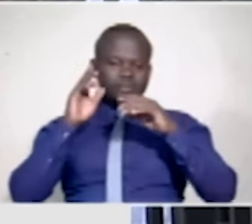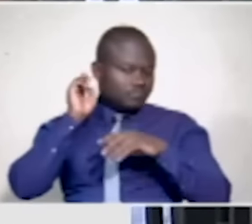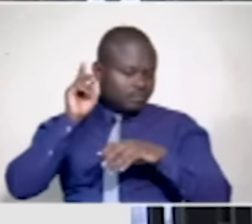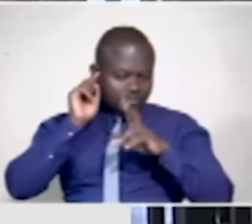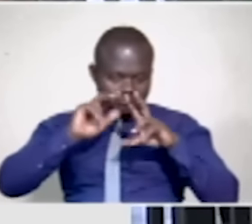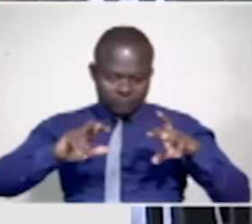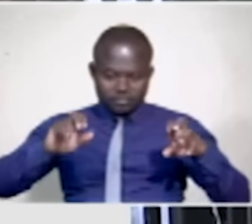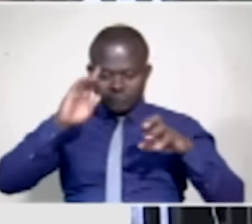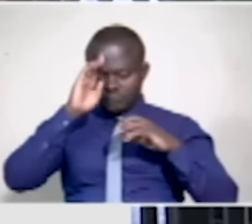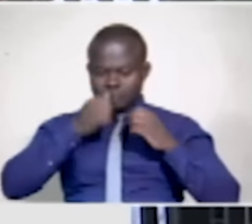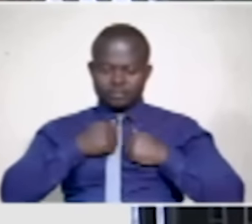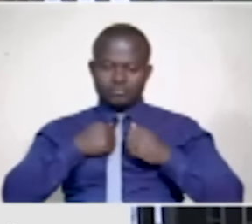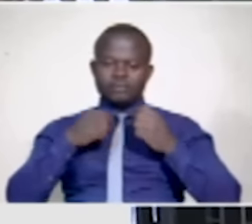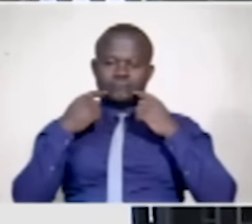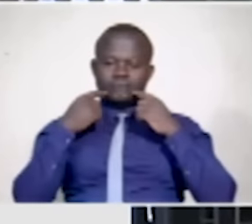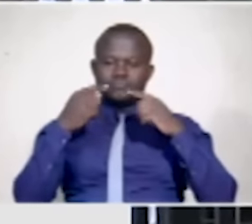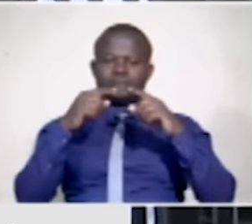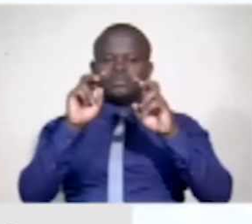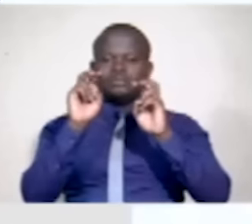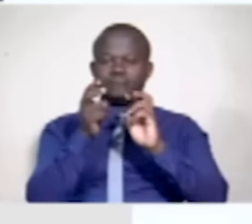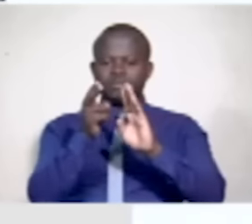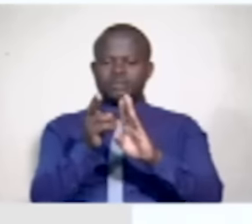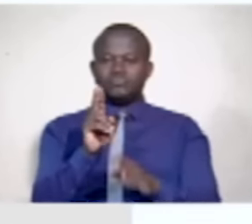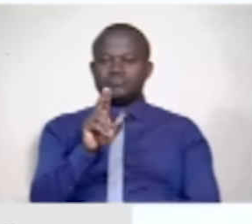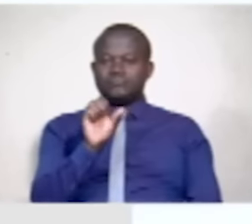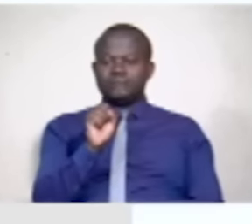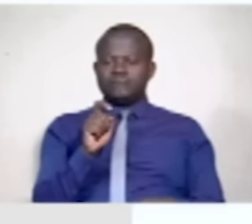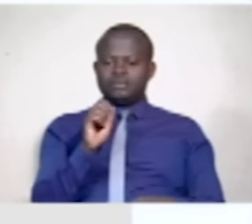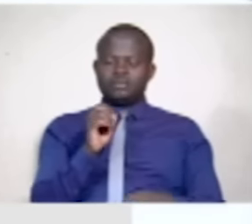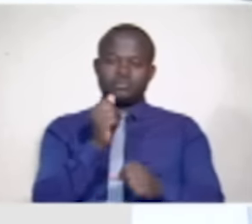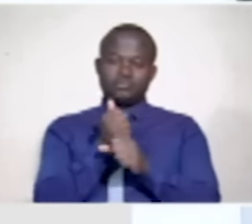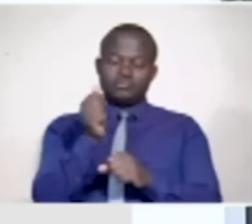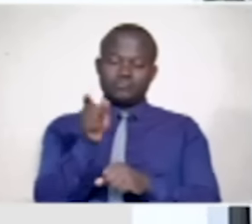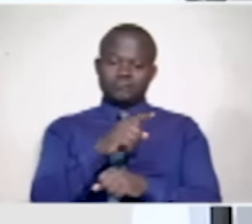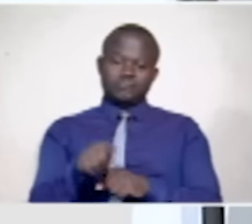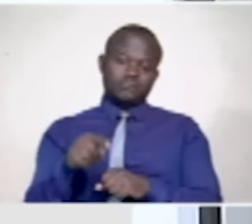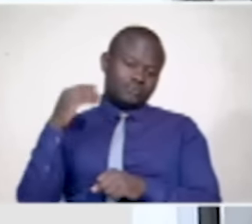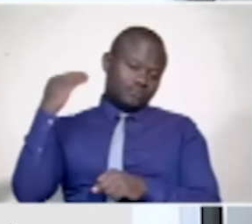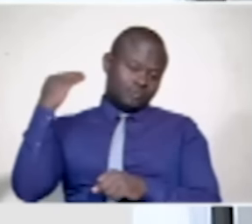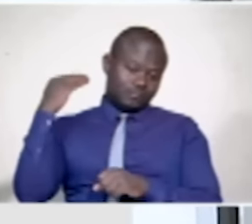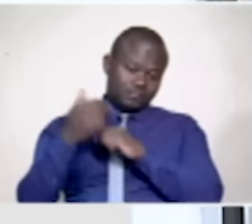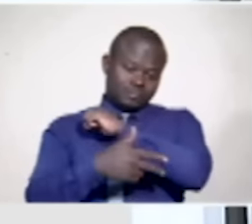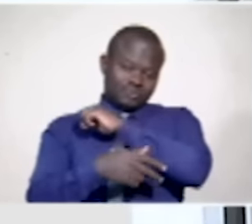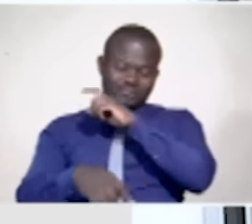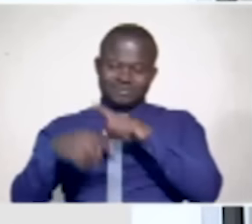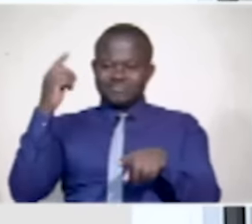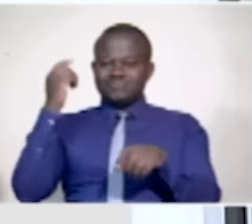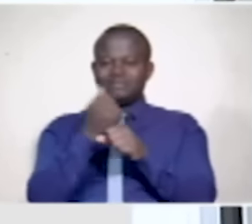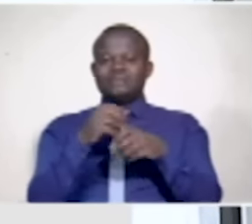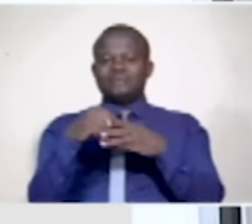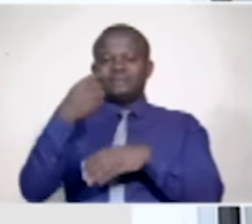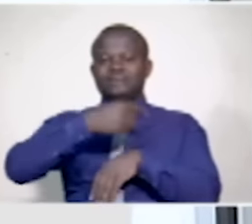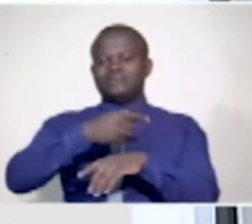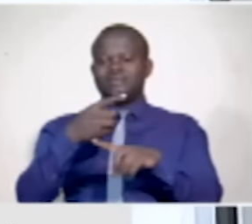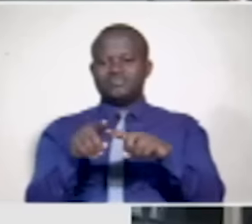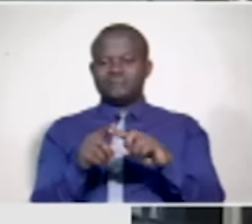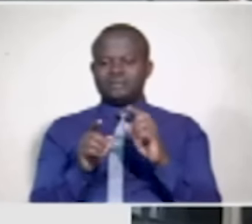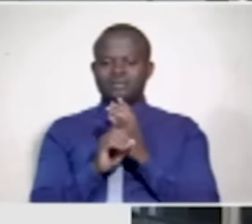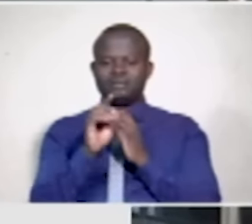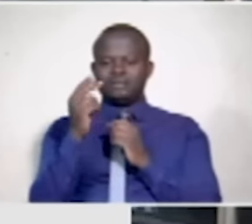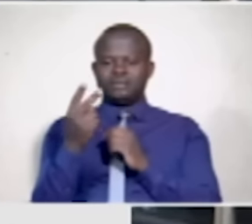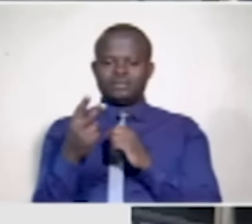y'u Rwanda rigaragaza ko uyu Hafashimana Usto ukekwaho ibi byaha by'ubwicanyi bukabije yabikoze mu minsi itandukanye. Tariki